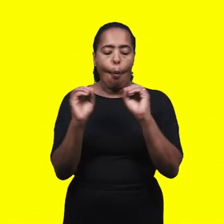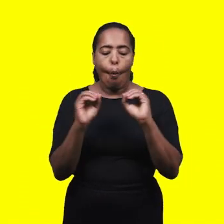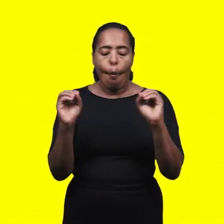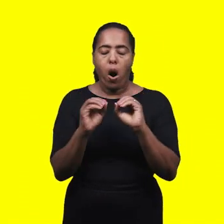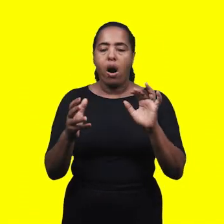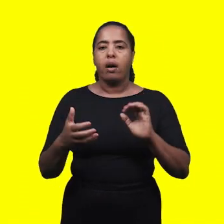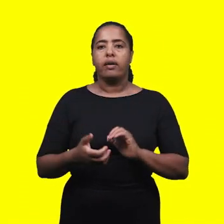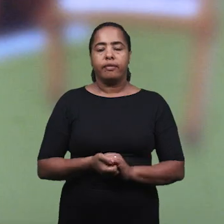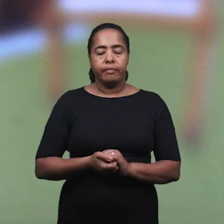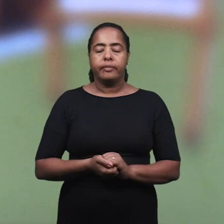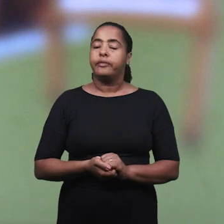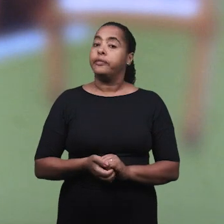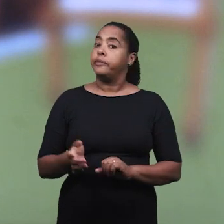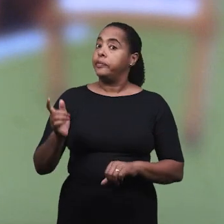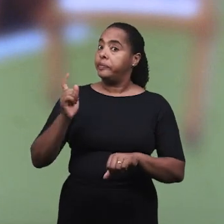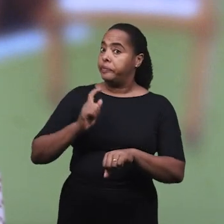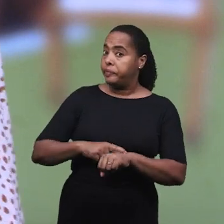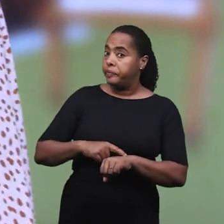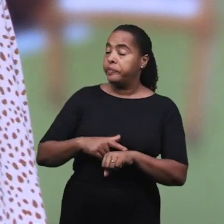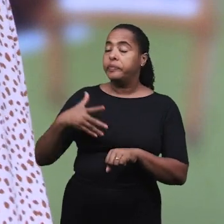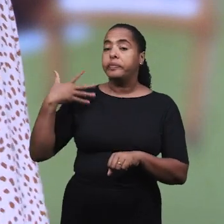l'énigme.